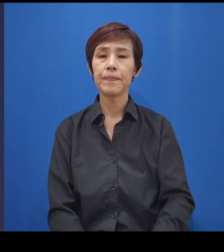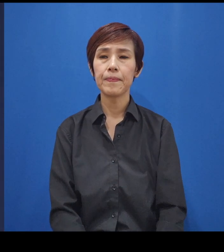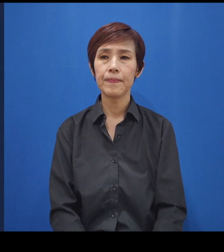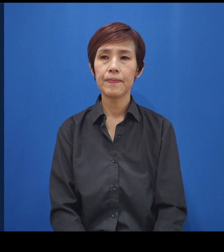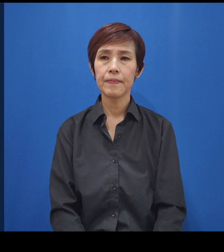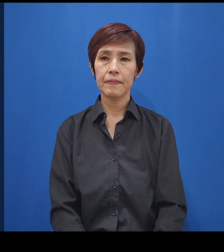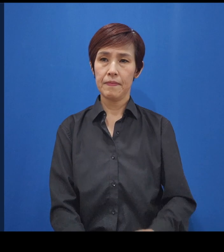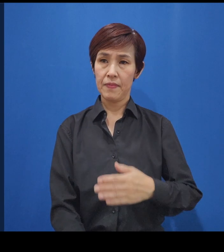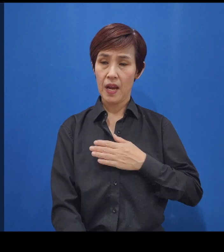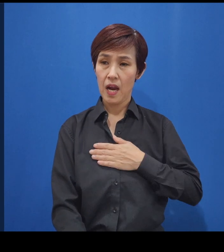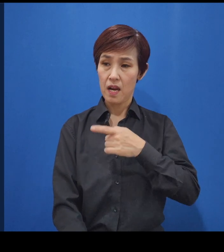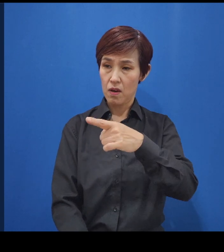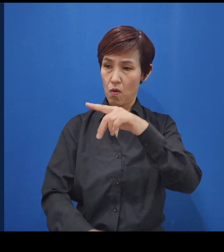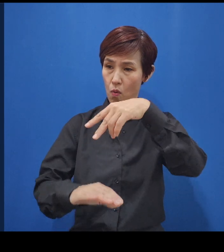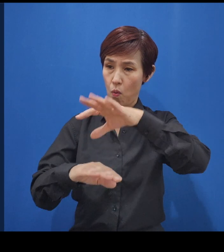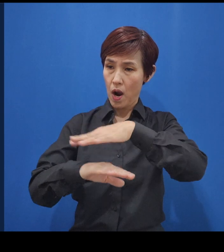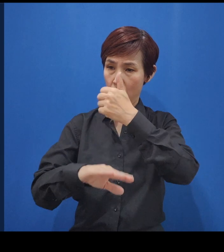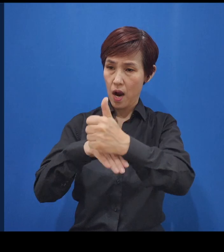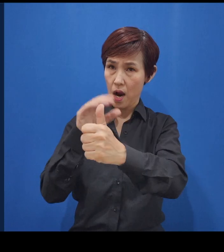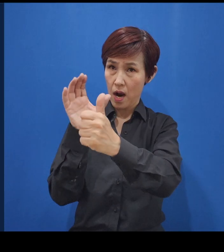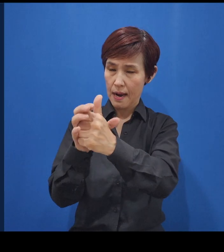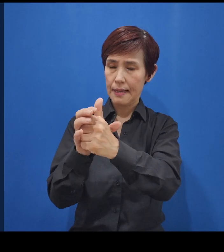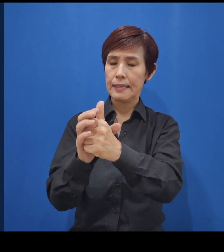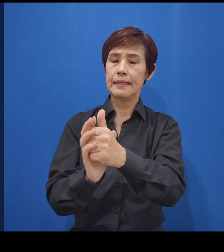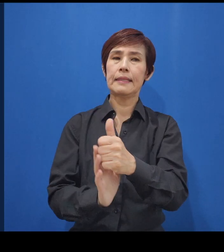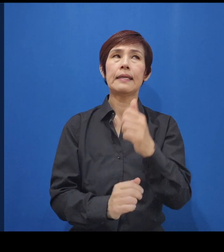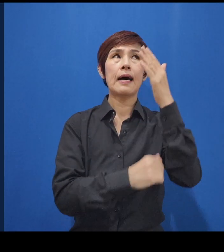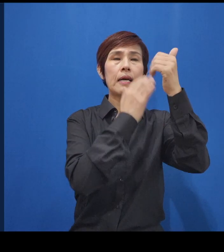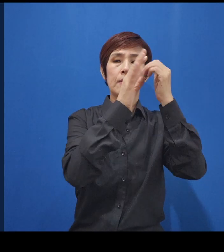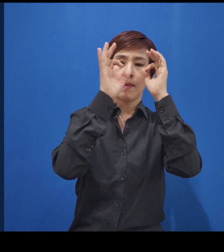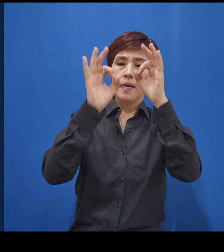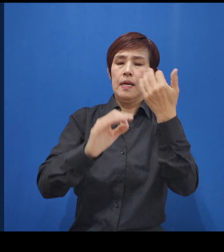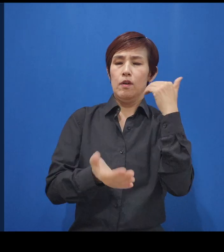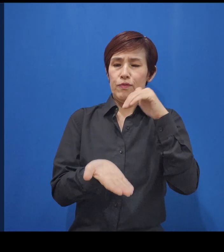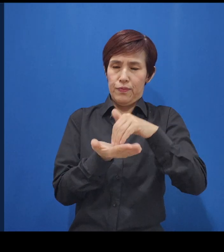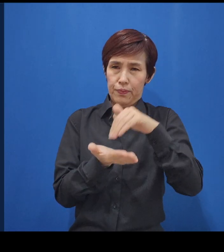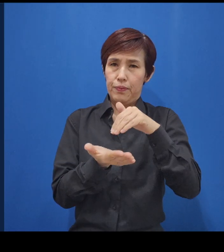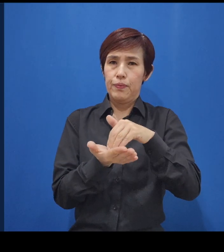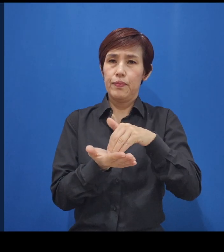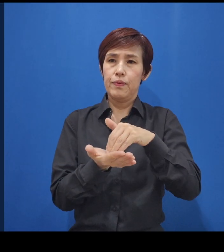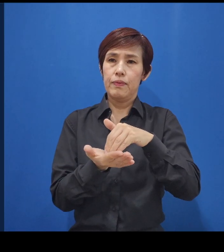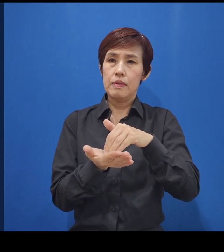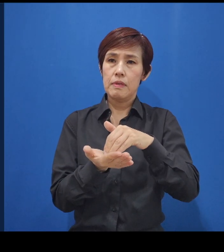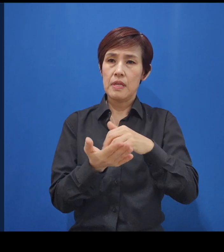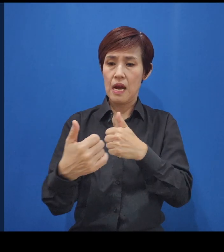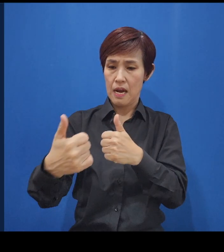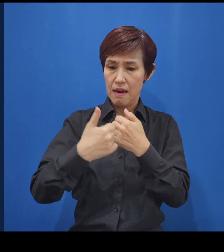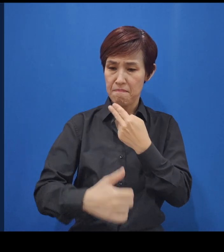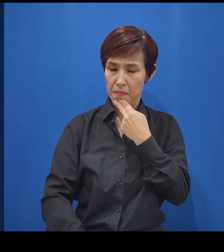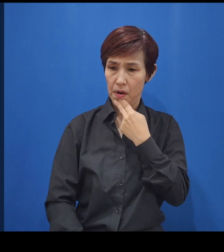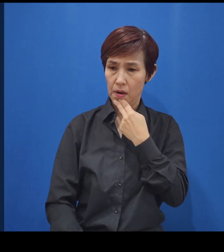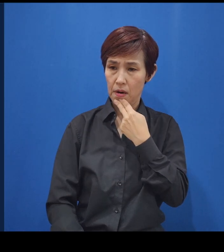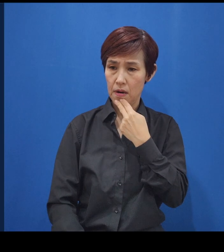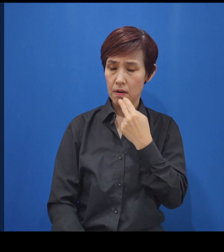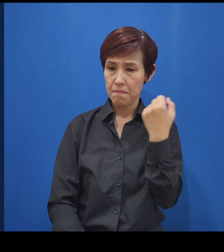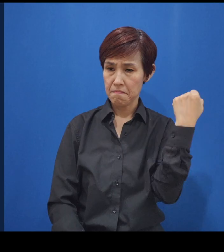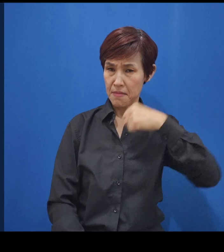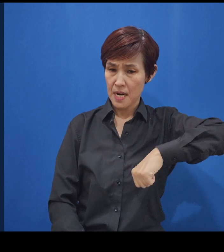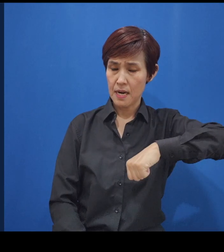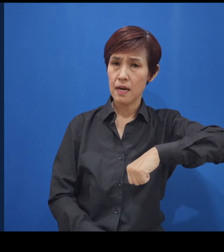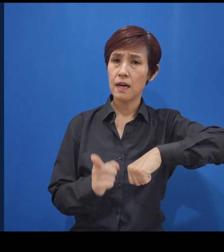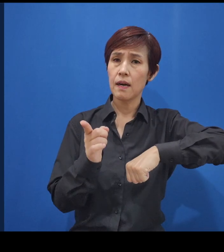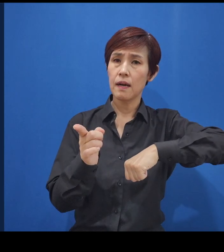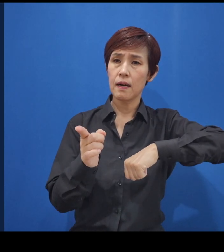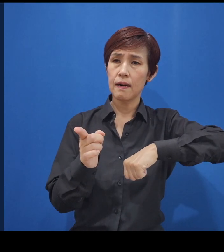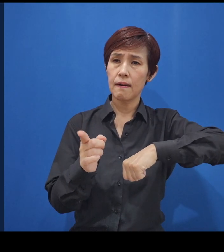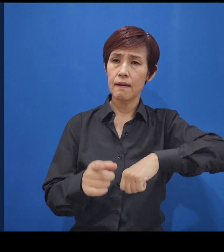보죠. 내가 사울을 왕으로 세운 것을 후회하노니 그가 돌이켜서 나를 따르지 아니하고 내 명령을 행하지